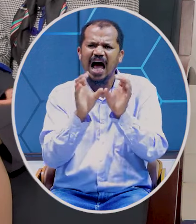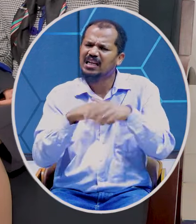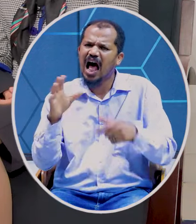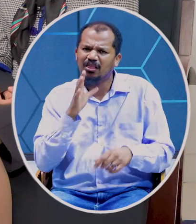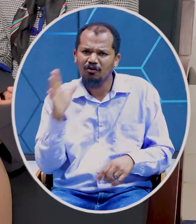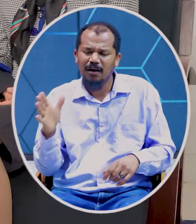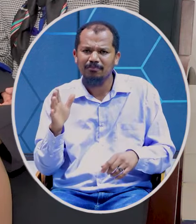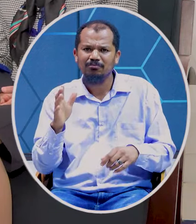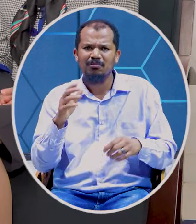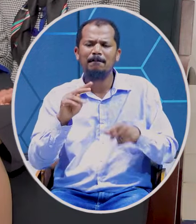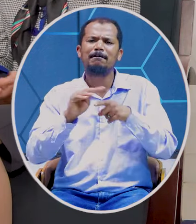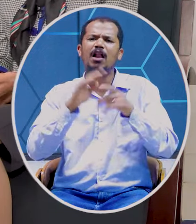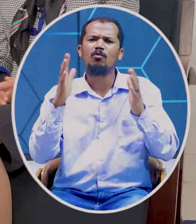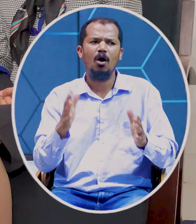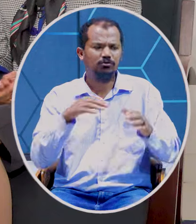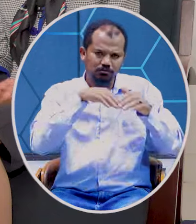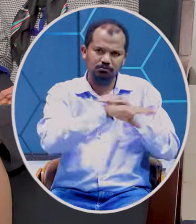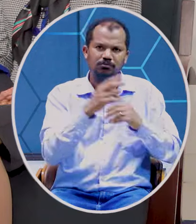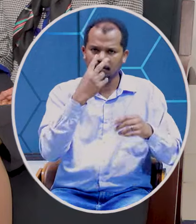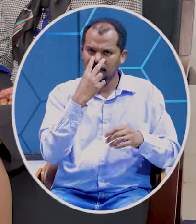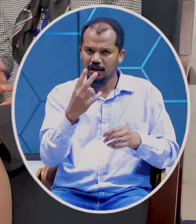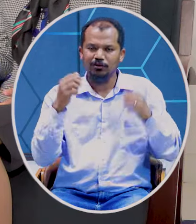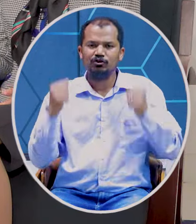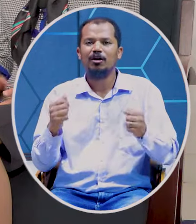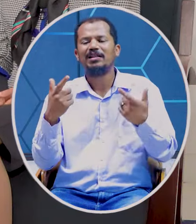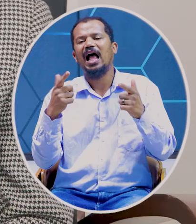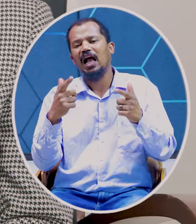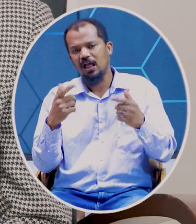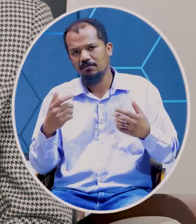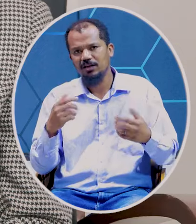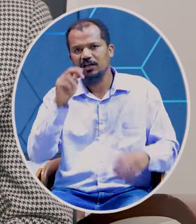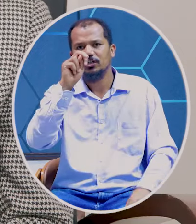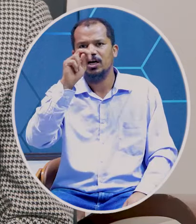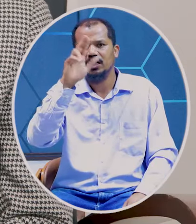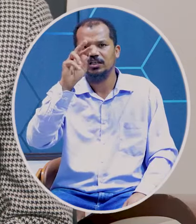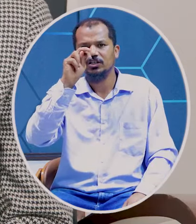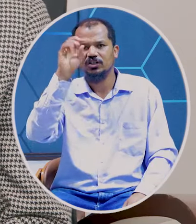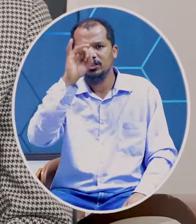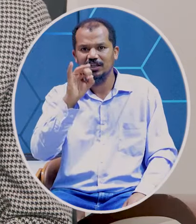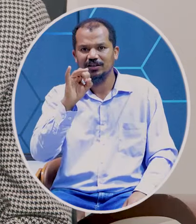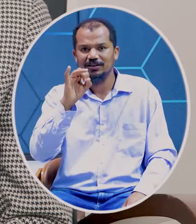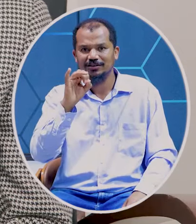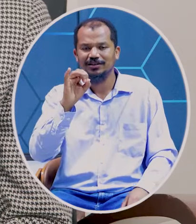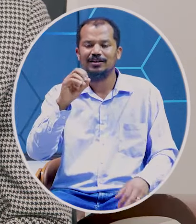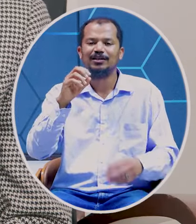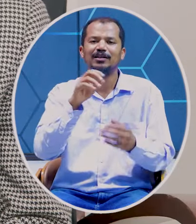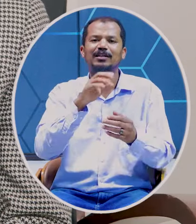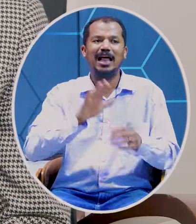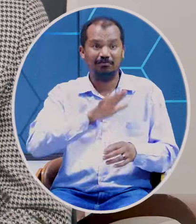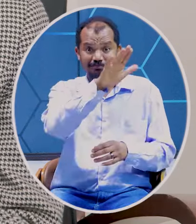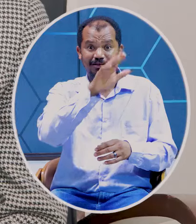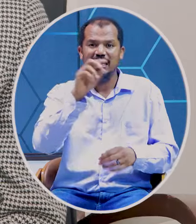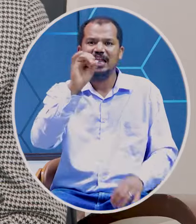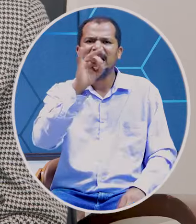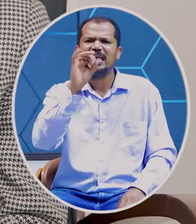ሳትወጣ በሰለጠኑ ባለሙያዎች መታየት የምትችልበት አጋጣሚ ቸርችል ጤና ጣቢያ ላይ ከሊሴ ገብረ ማርያም ትምህርት ቤት